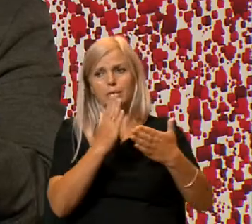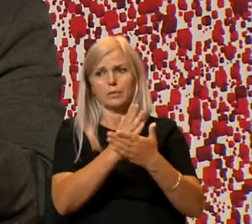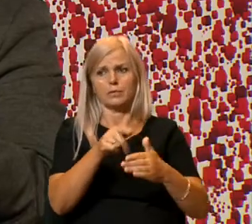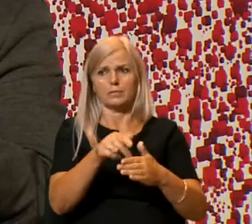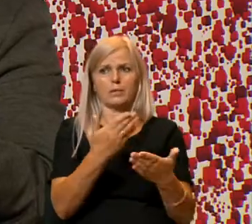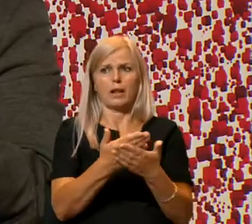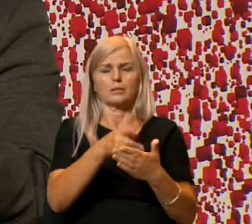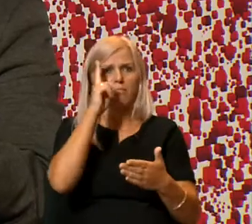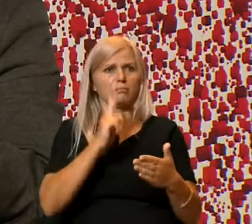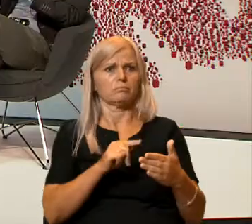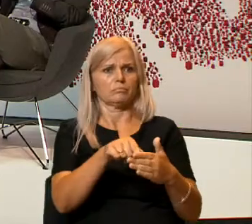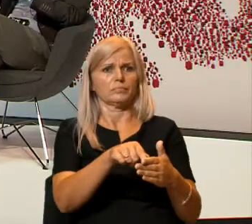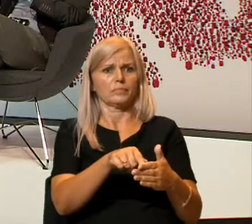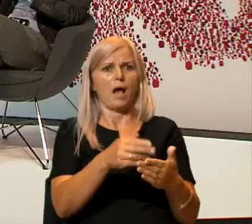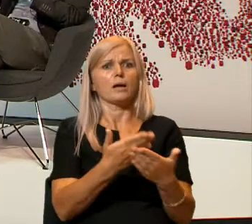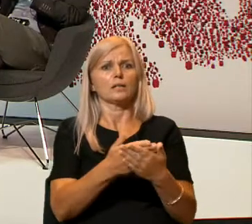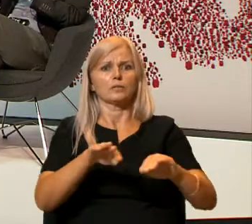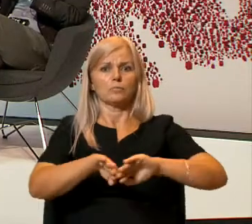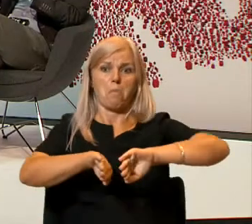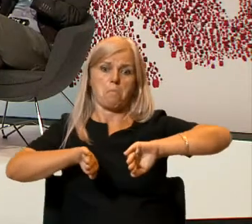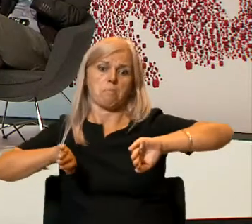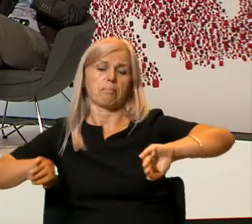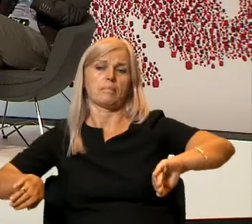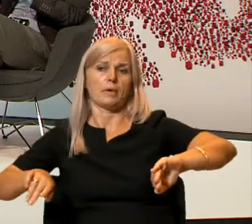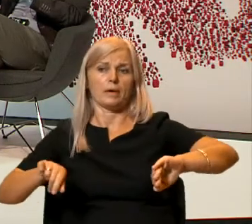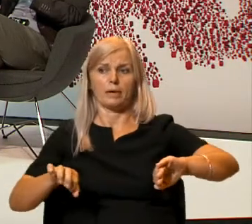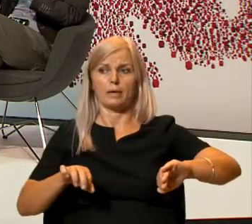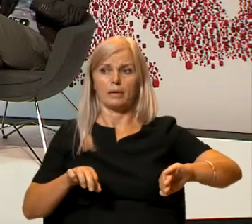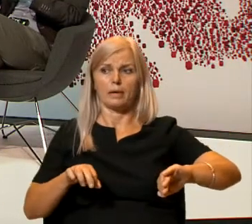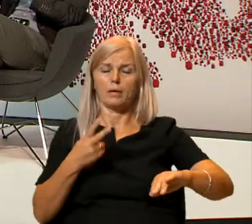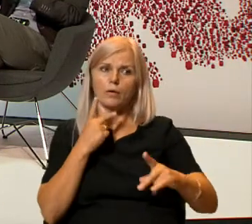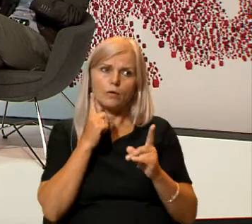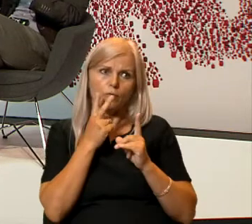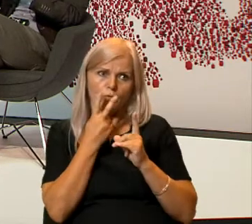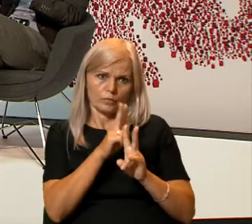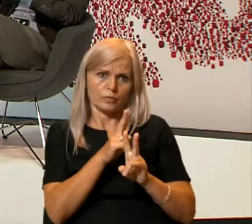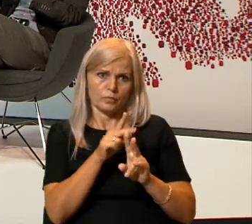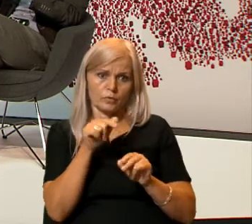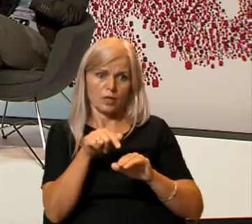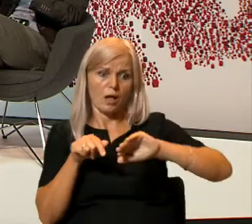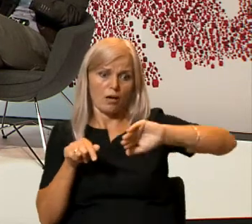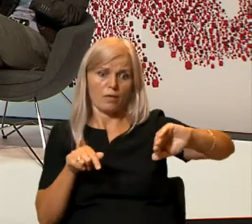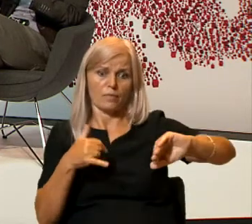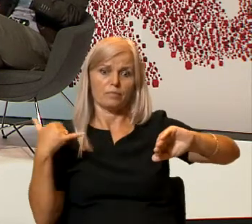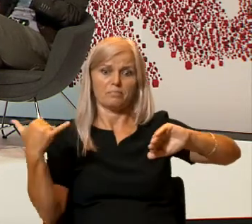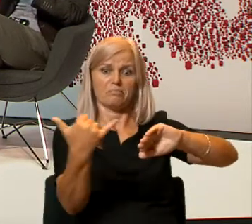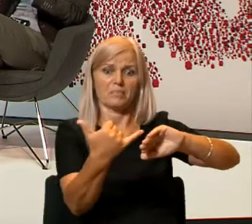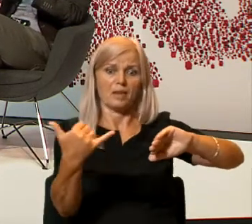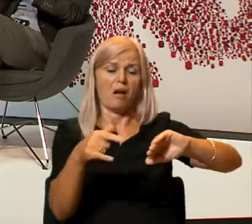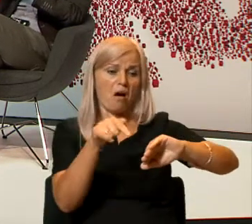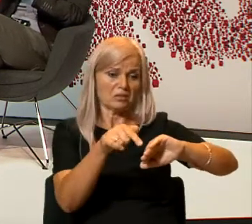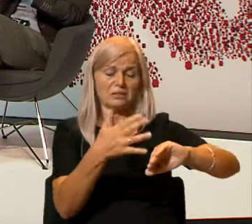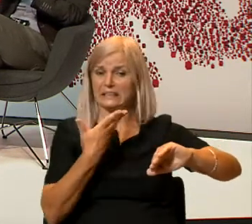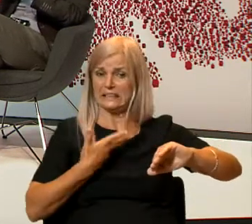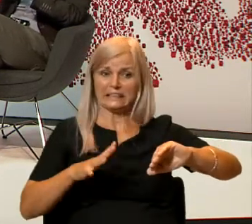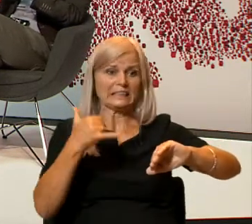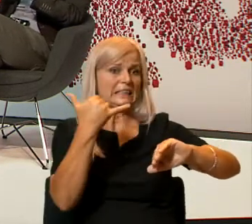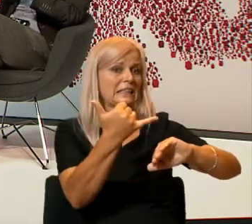Dlaczego jest to wyobcowujące? Ponieważ zauważamy, że ci drudzy wcale nie chcą nas słuchać i